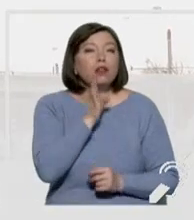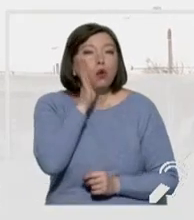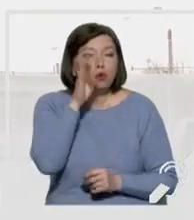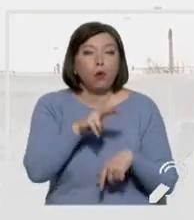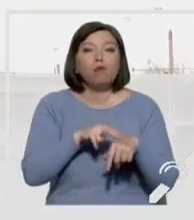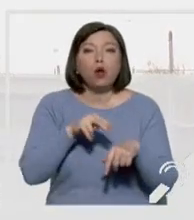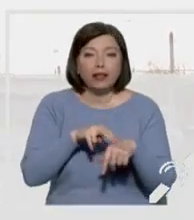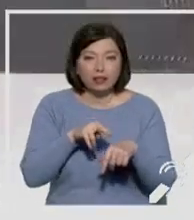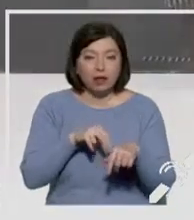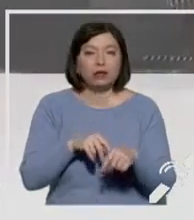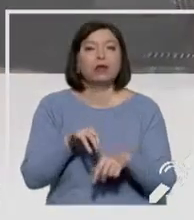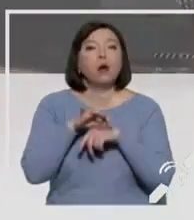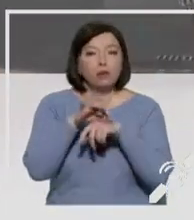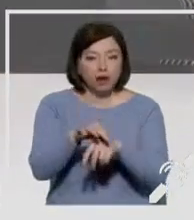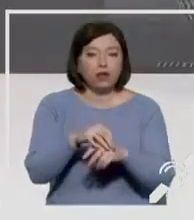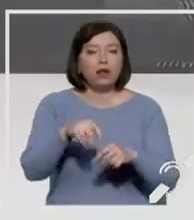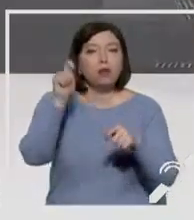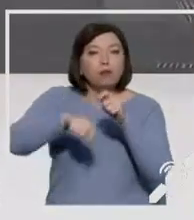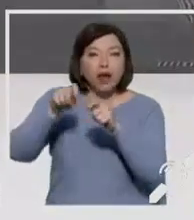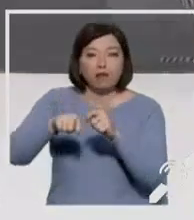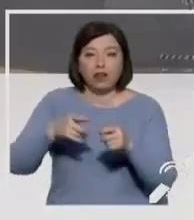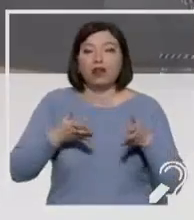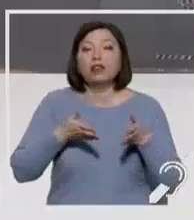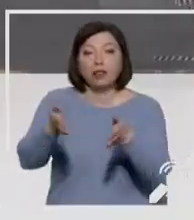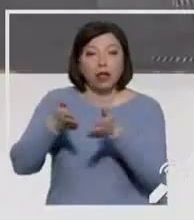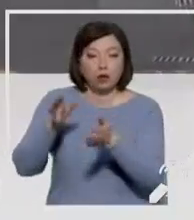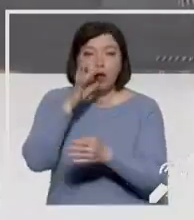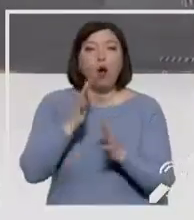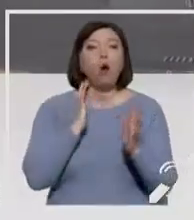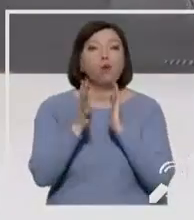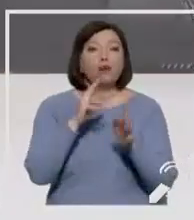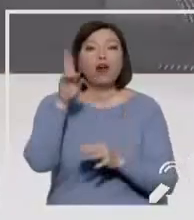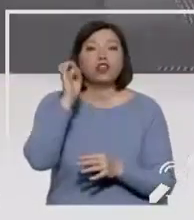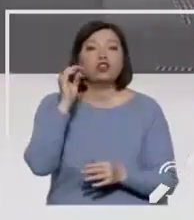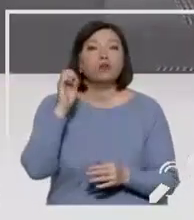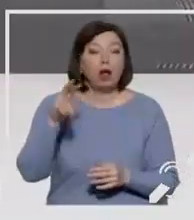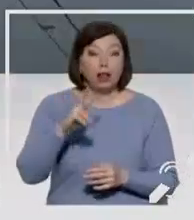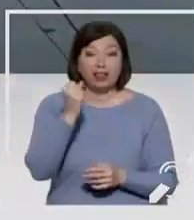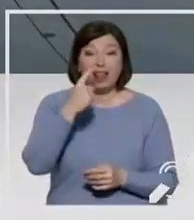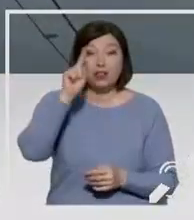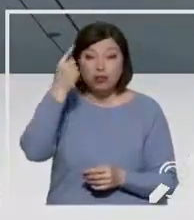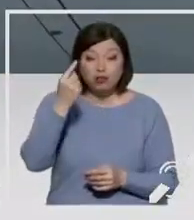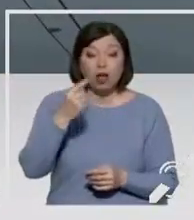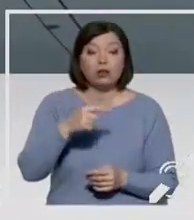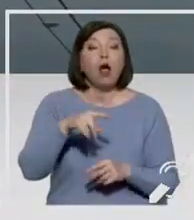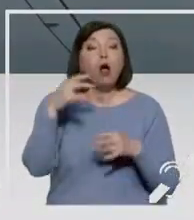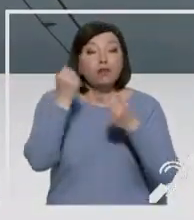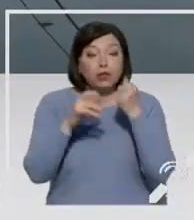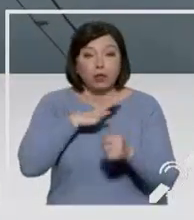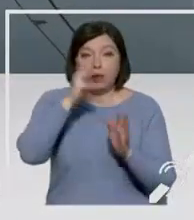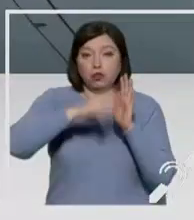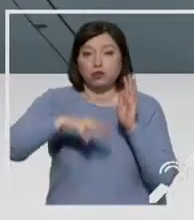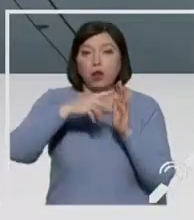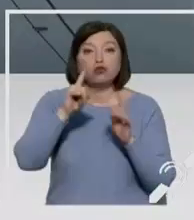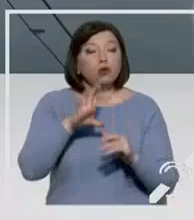Polițiștii de patrulare au organizat filtre pe mai multe străzi din Chișinău pe bulevardul Decebal într o oră 15 șoferi au fost amendați pentru